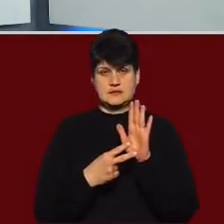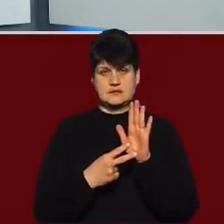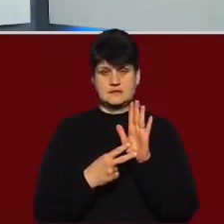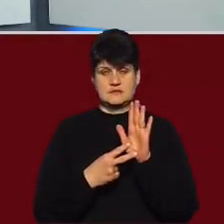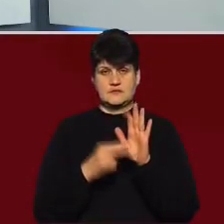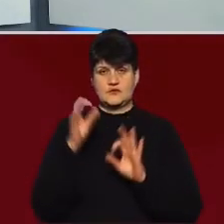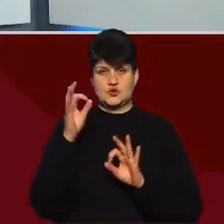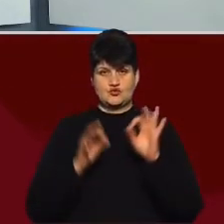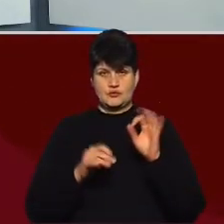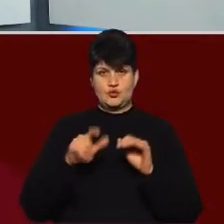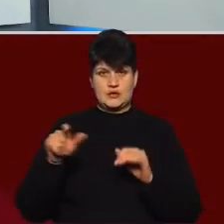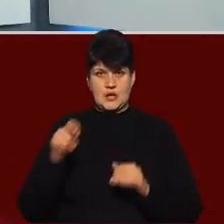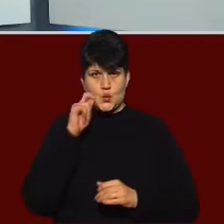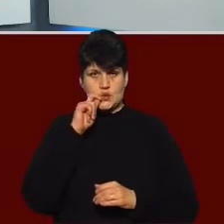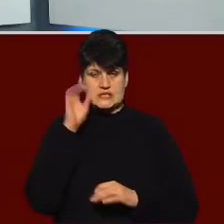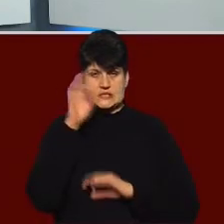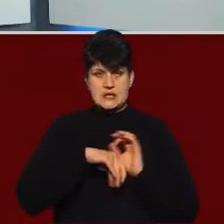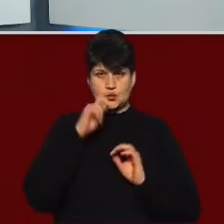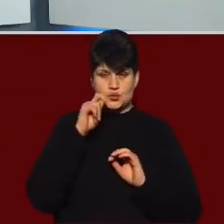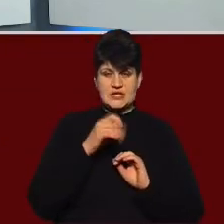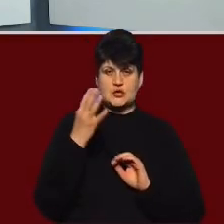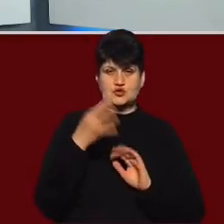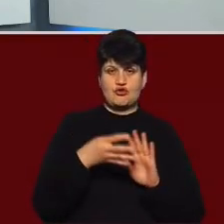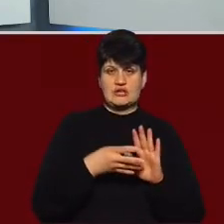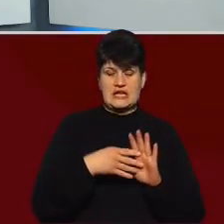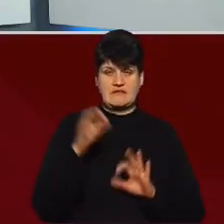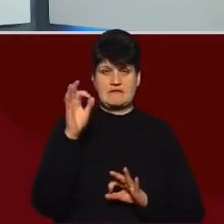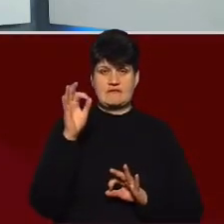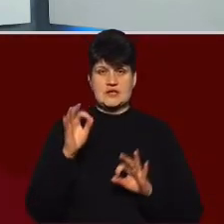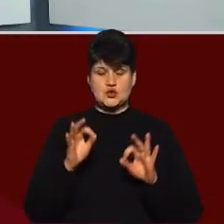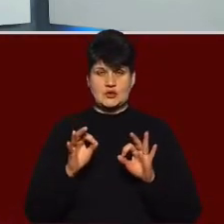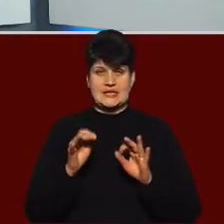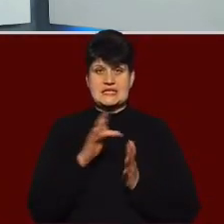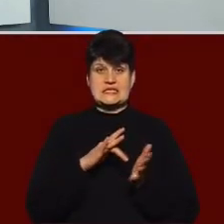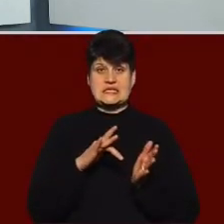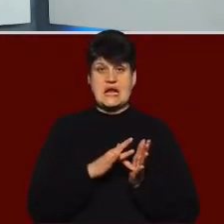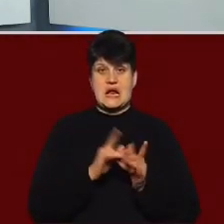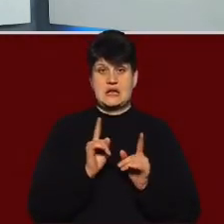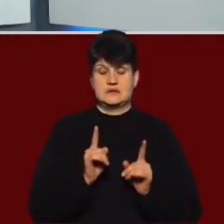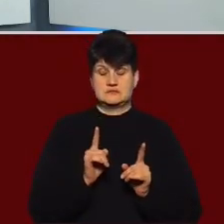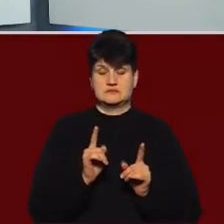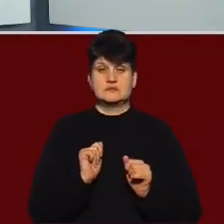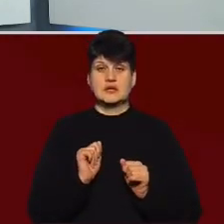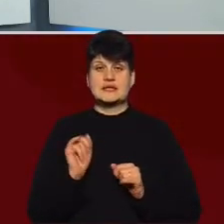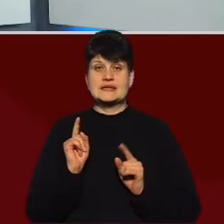країни, тільки 49% центрального регіону, тільки